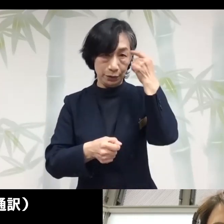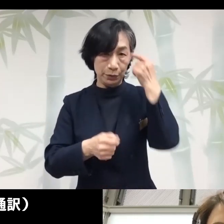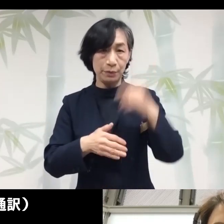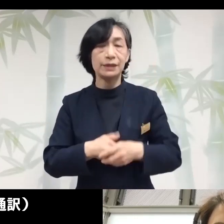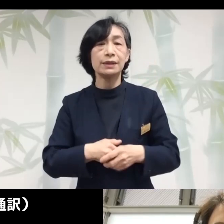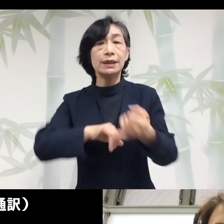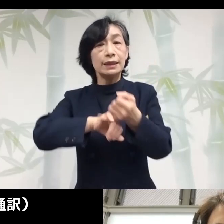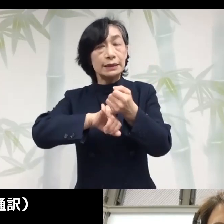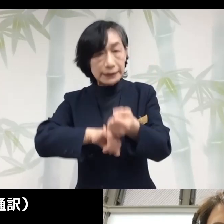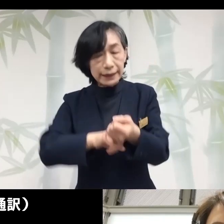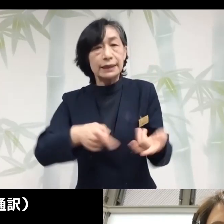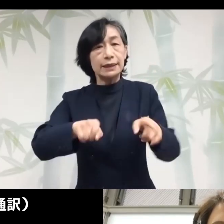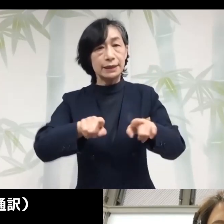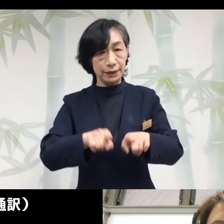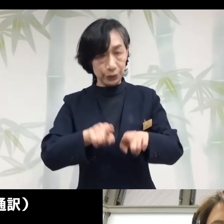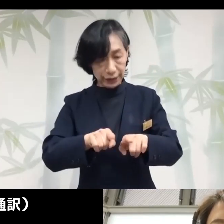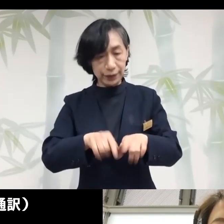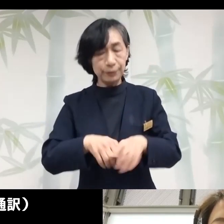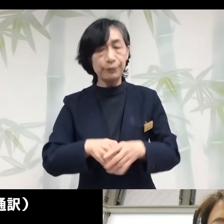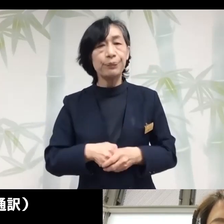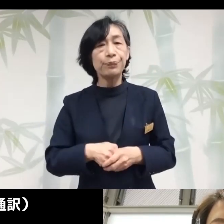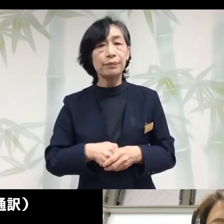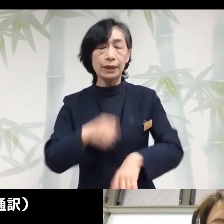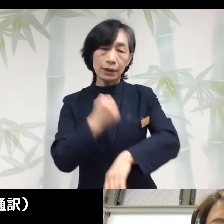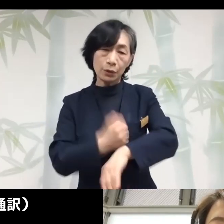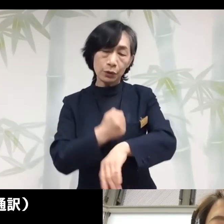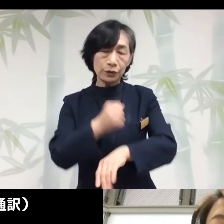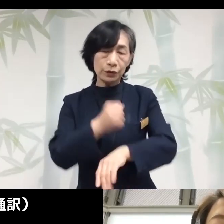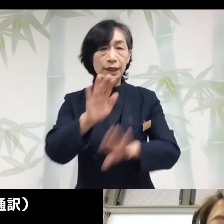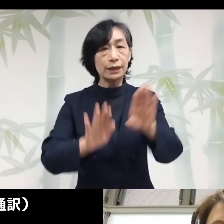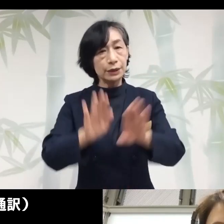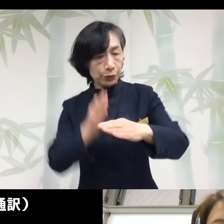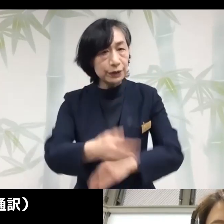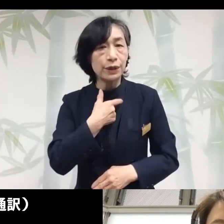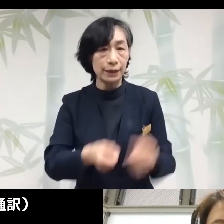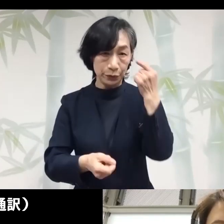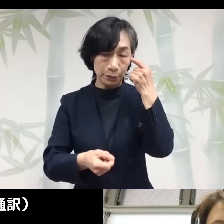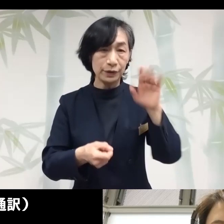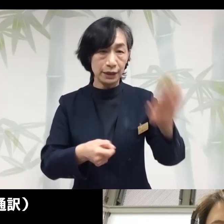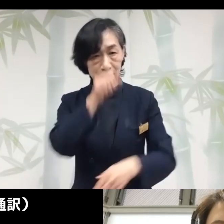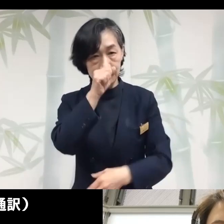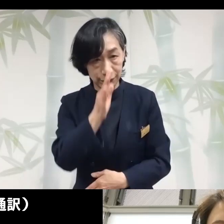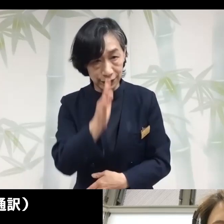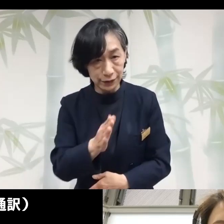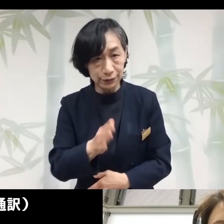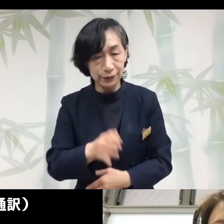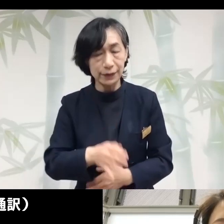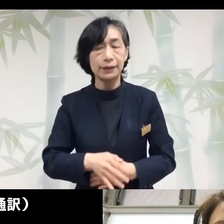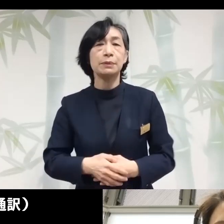ぜひ一緒にですね、この困難な状況を乗り越えていきたいと思います。よろしくお願いします。